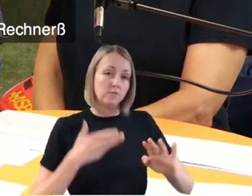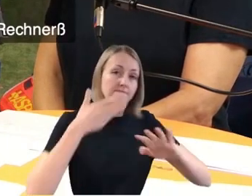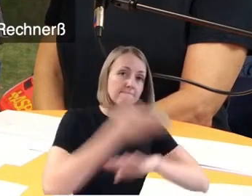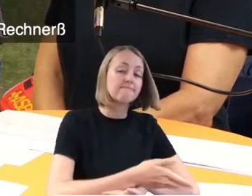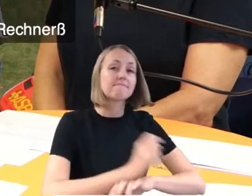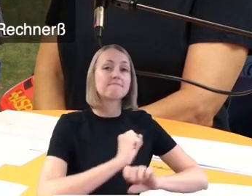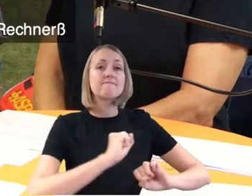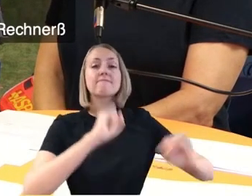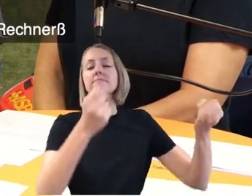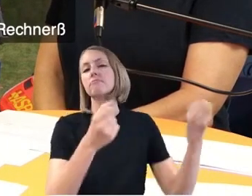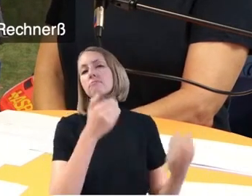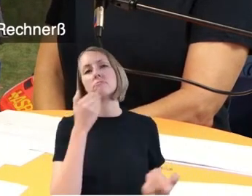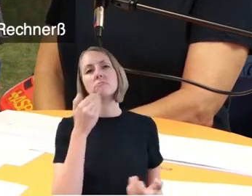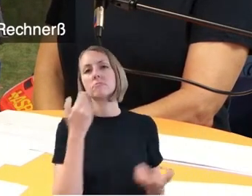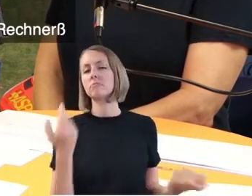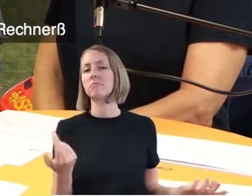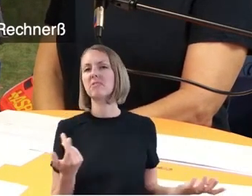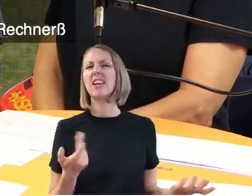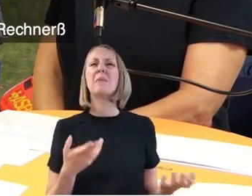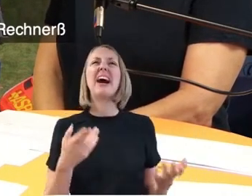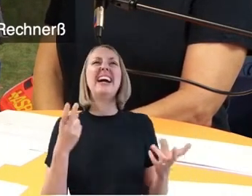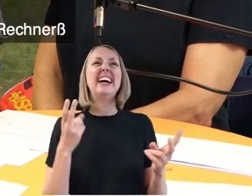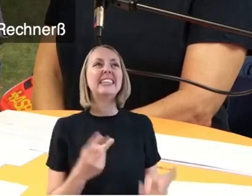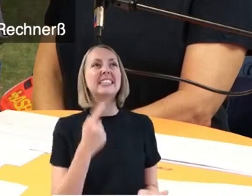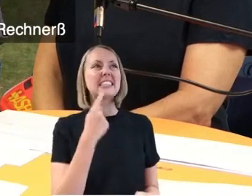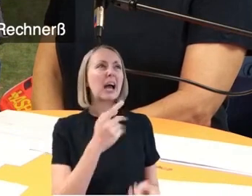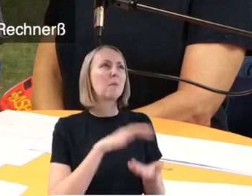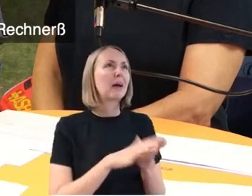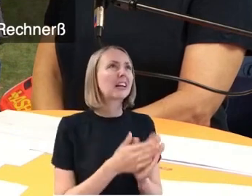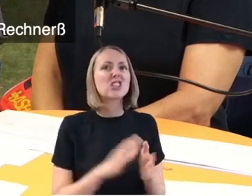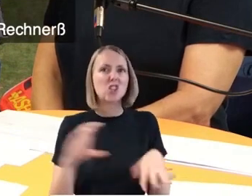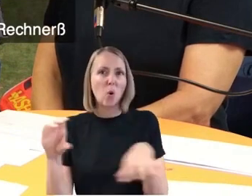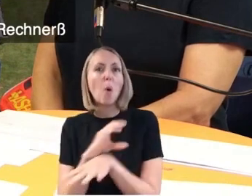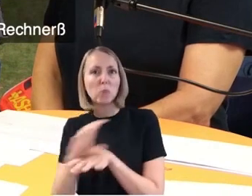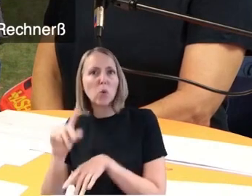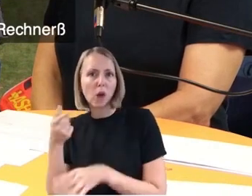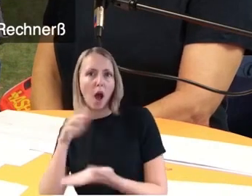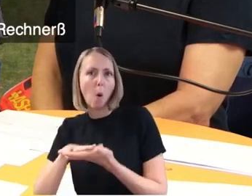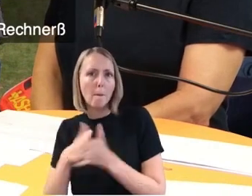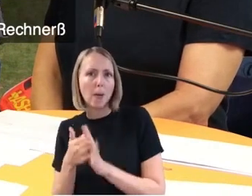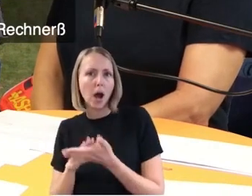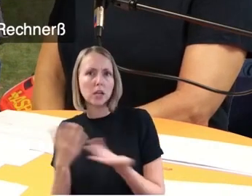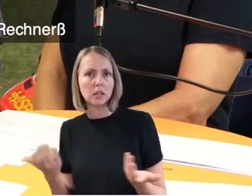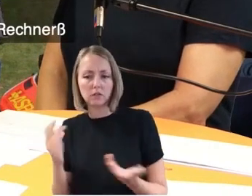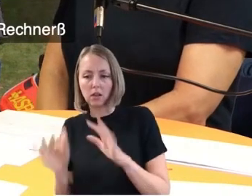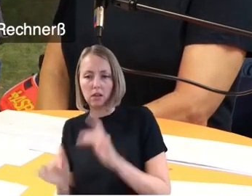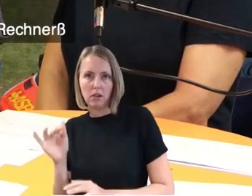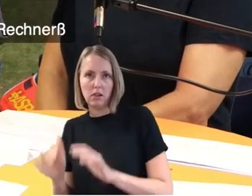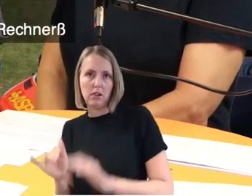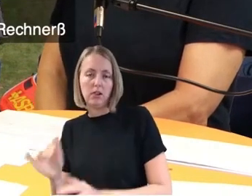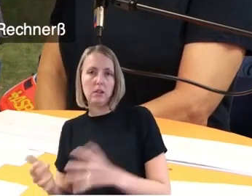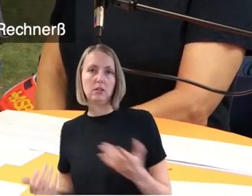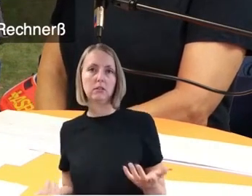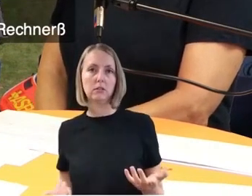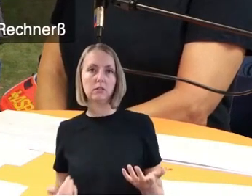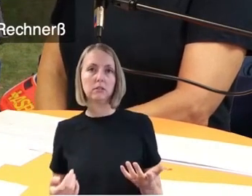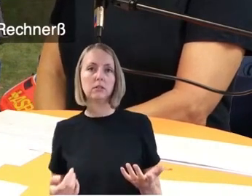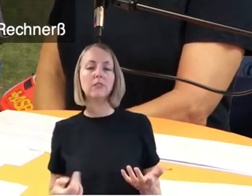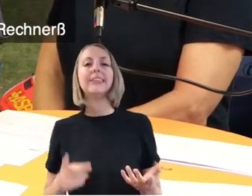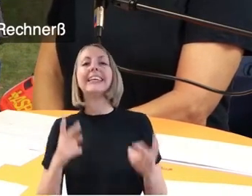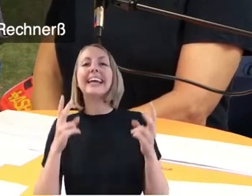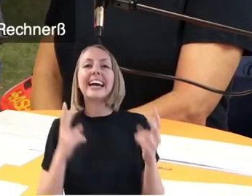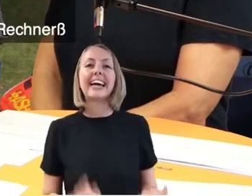also menschen die am rechner sitzen das ist ja auch praxis also die es gibt keine operativen anteile außer in ausnahmefällen